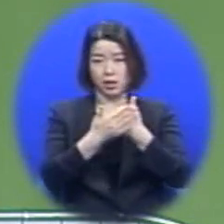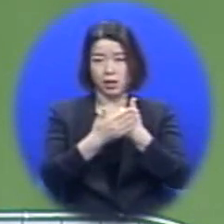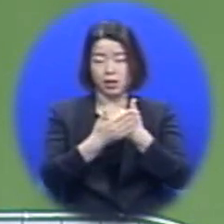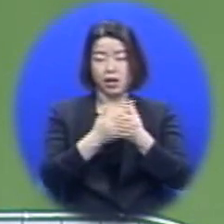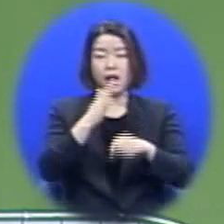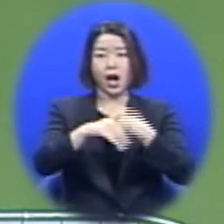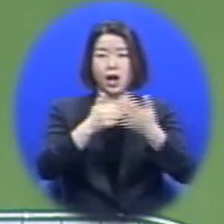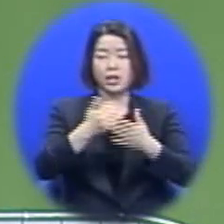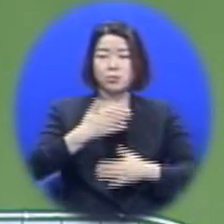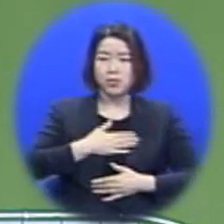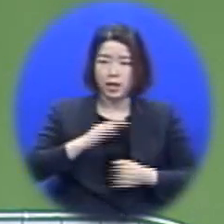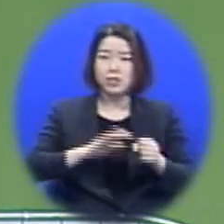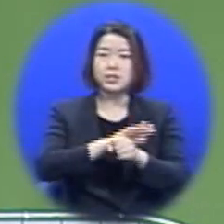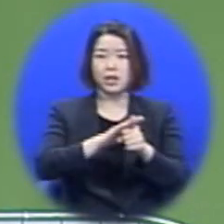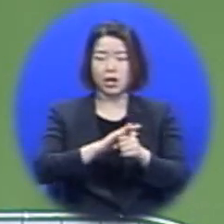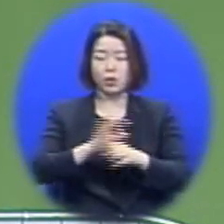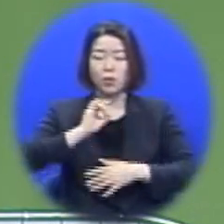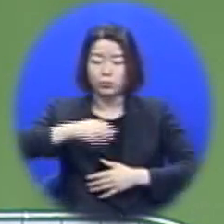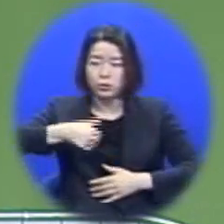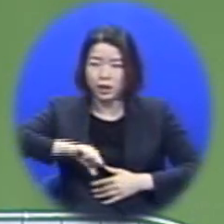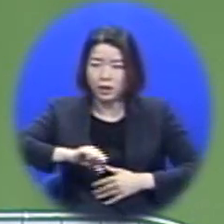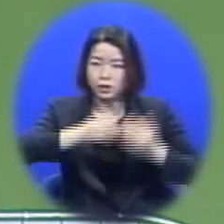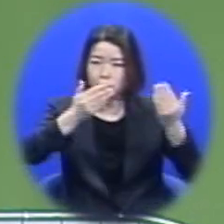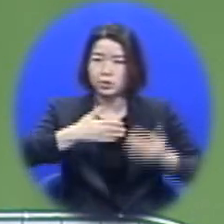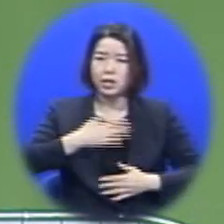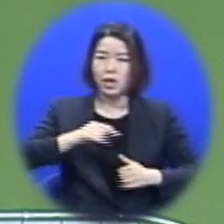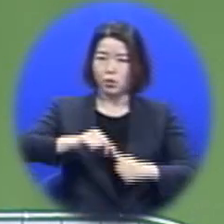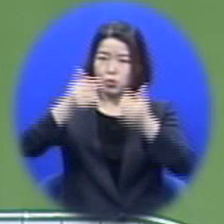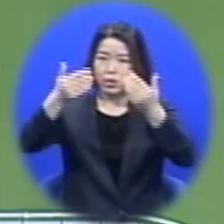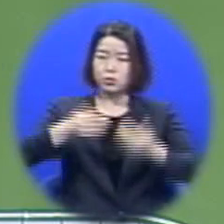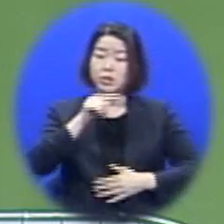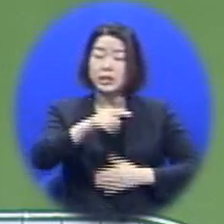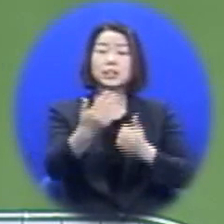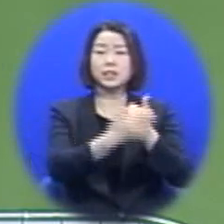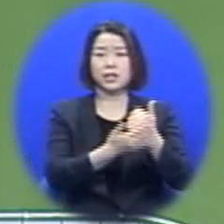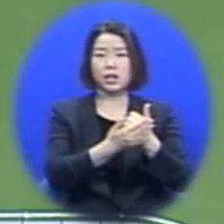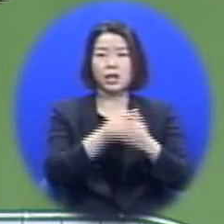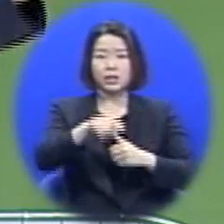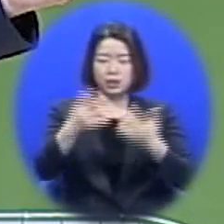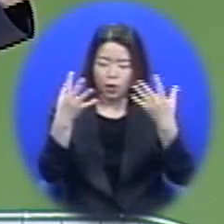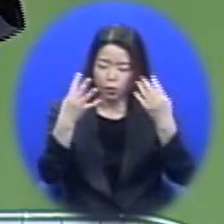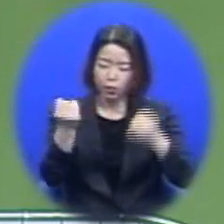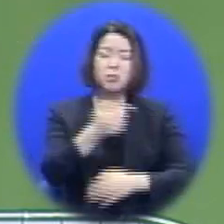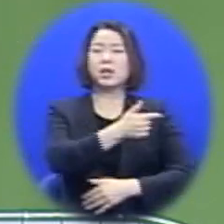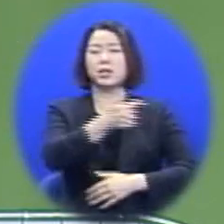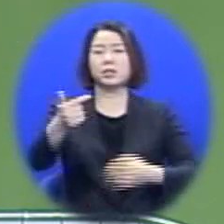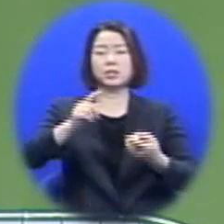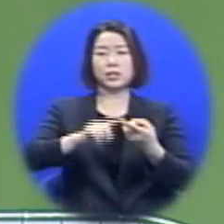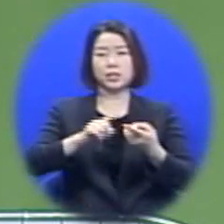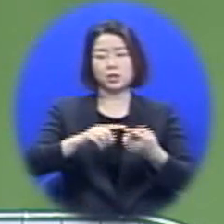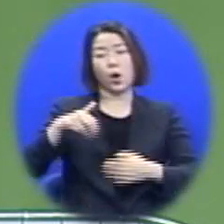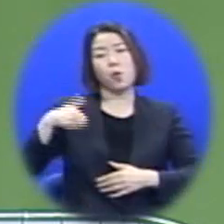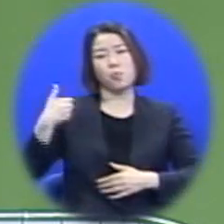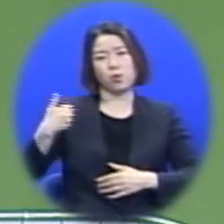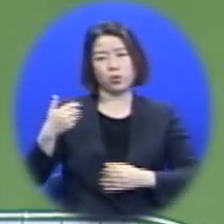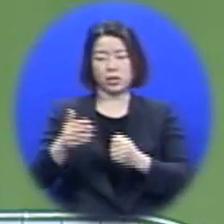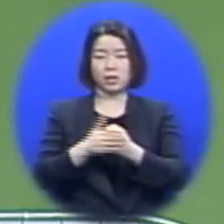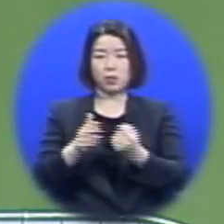하나님이 나를 사랑하시고 독생자를 주셔서 나를 구원하신 그 은혜, 그것이 얼마나 큰지를 모르니까 그런